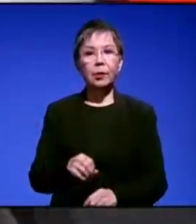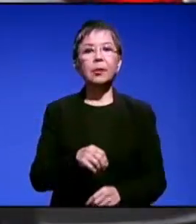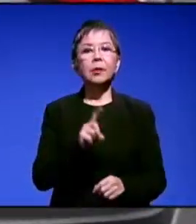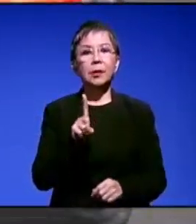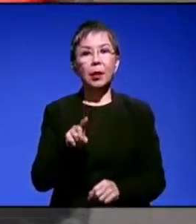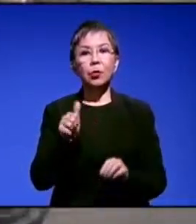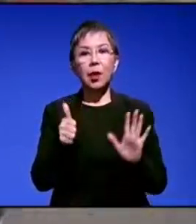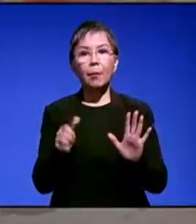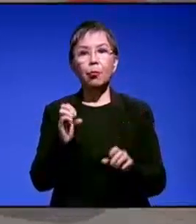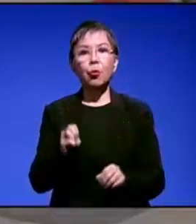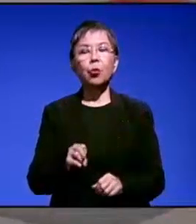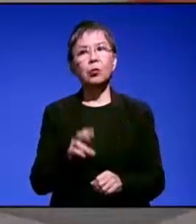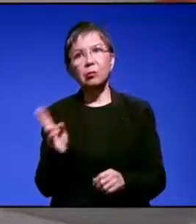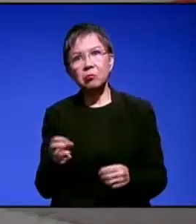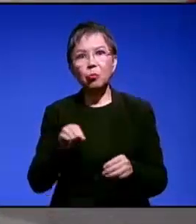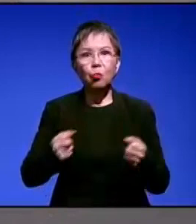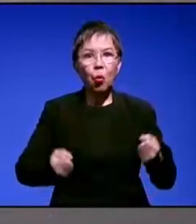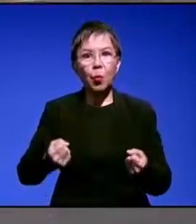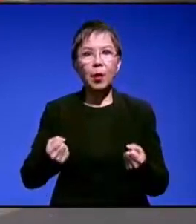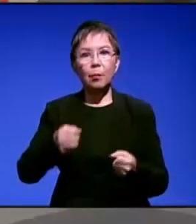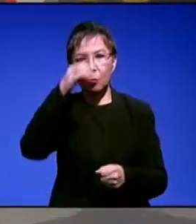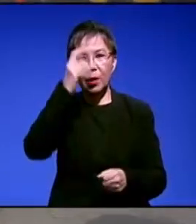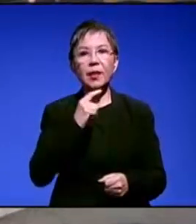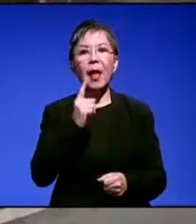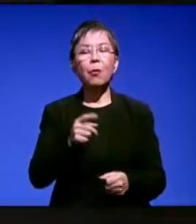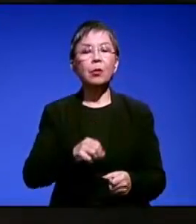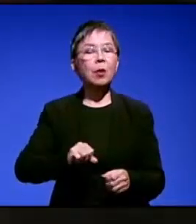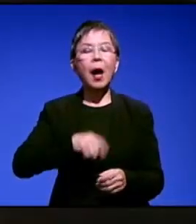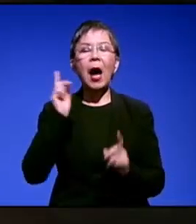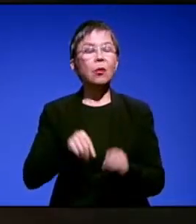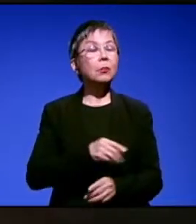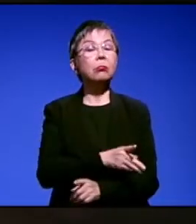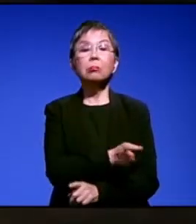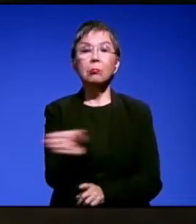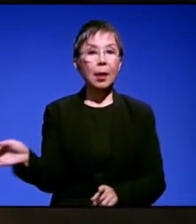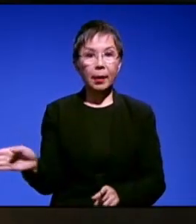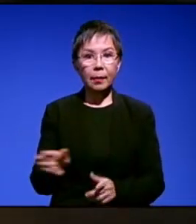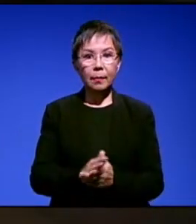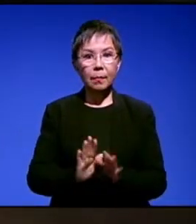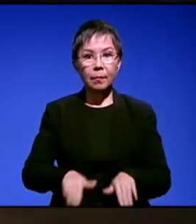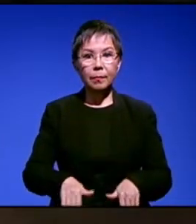160 hingga 200 kendaraan pemudik diminta kembali ke tempat asal.